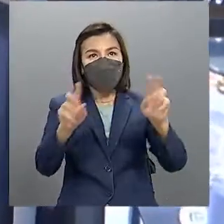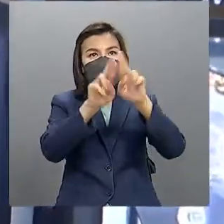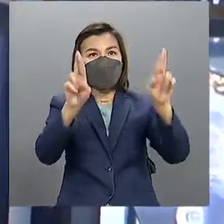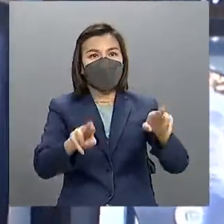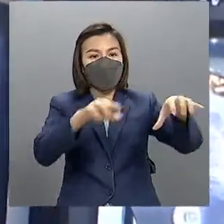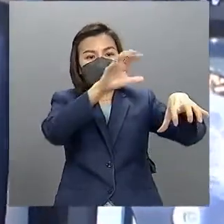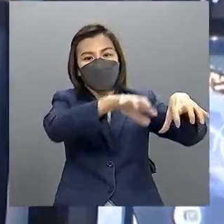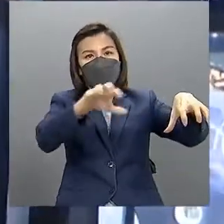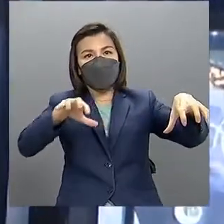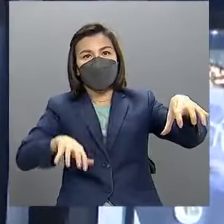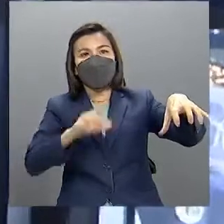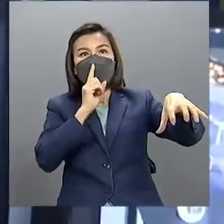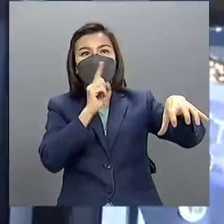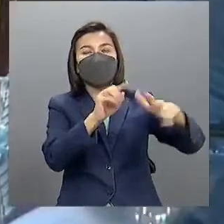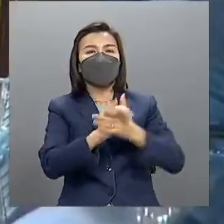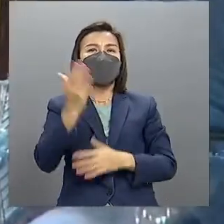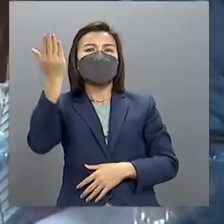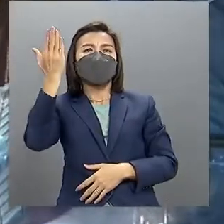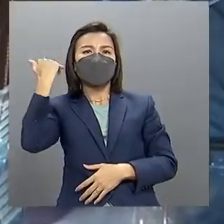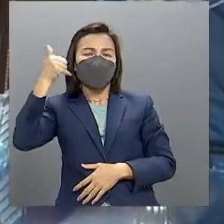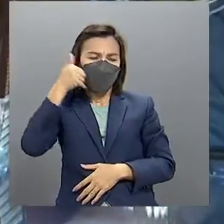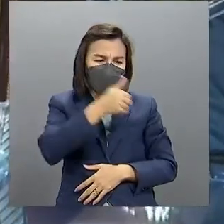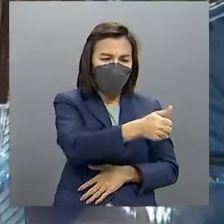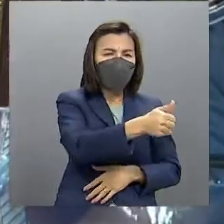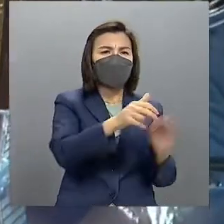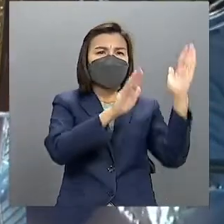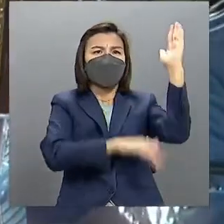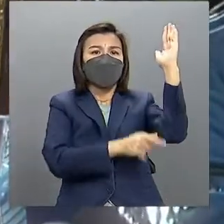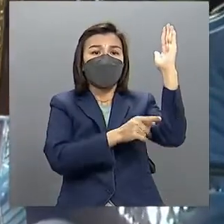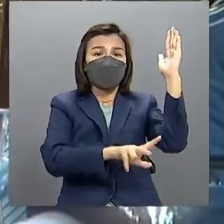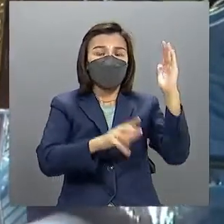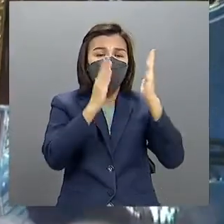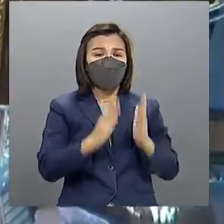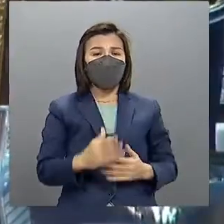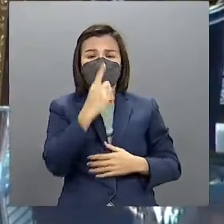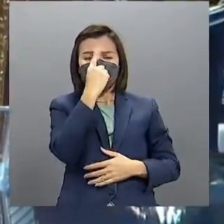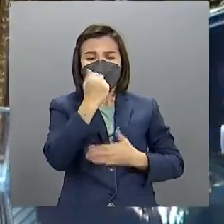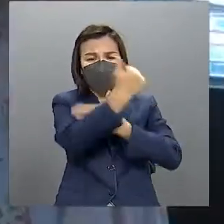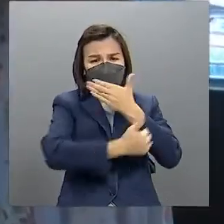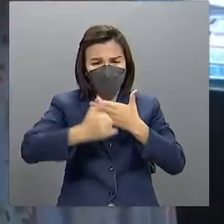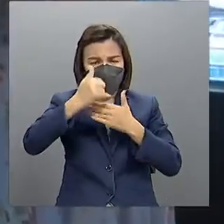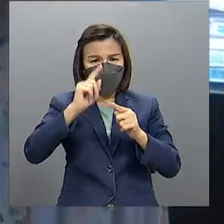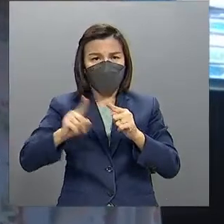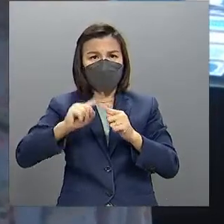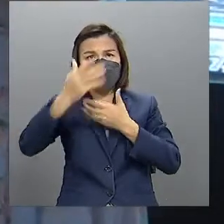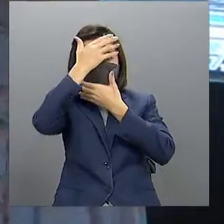ะว่าเคยเปิดตลาดที่ภูเก็ตมาแล้วก็มีลูกค้าชาวต่างชาติให้ความสนใจกันมากแต่คราวนี้ยอมรับเลยค่